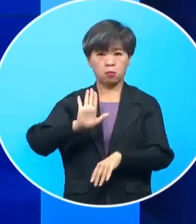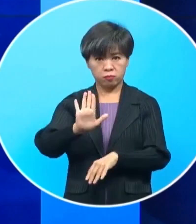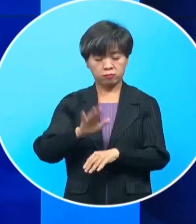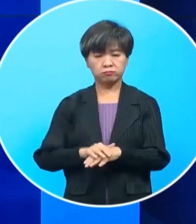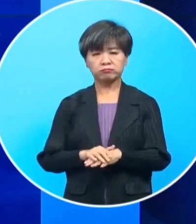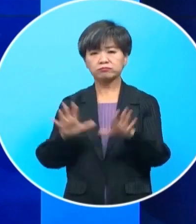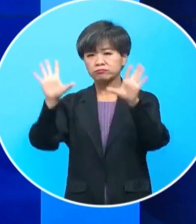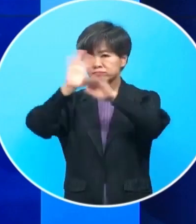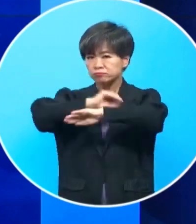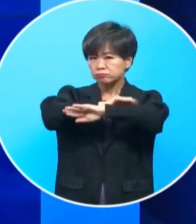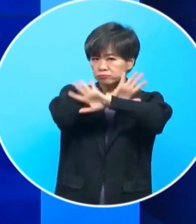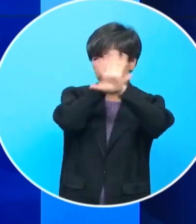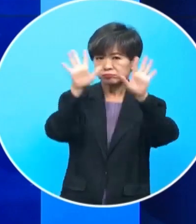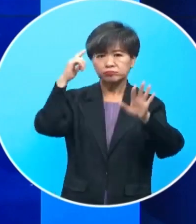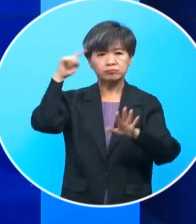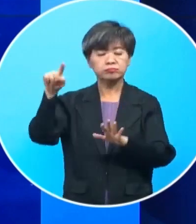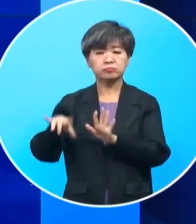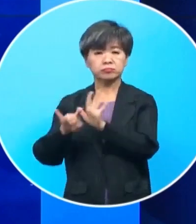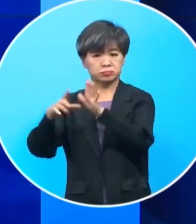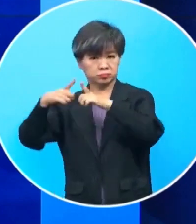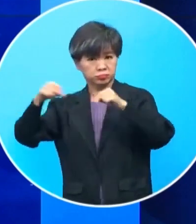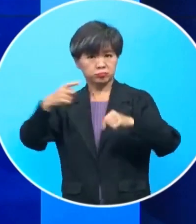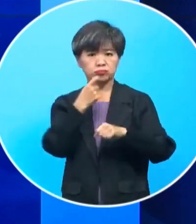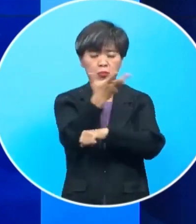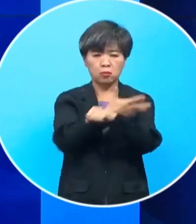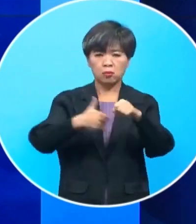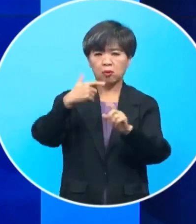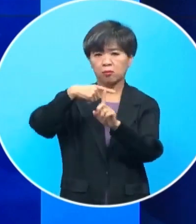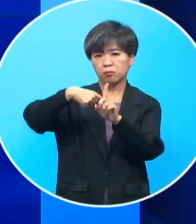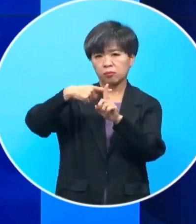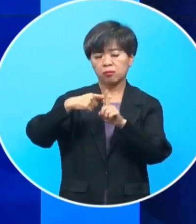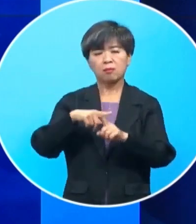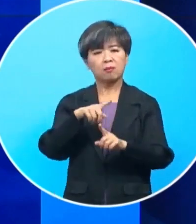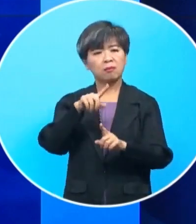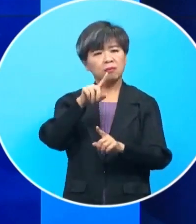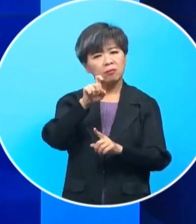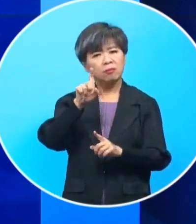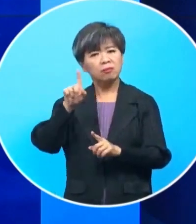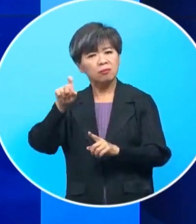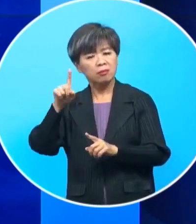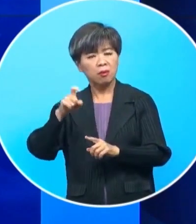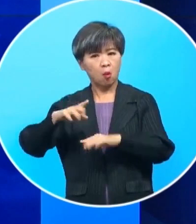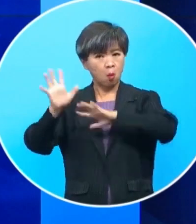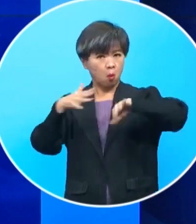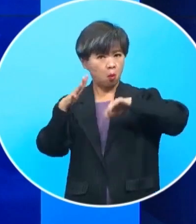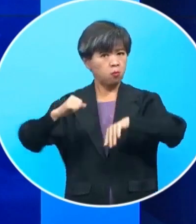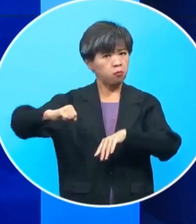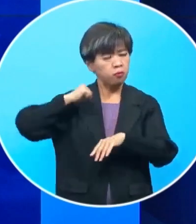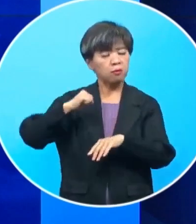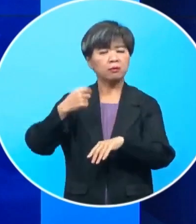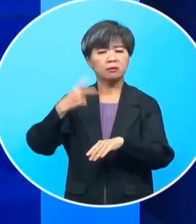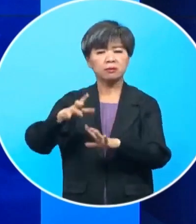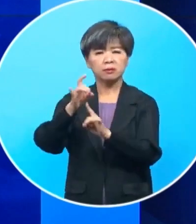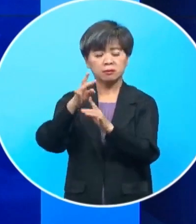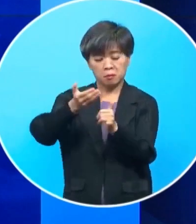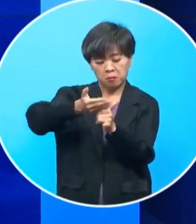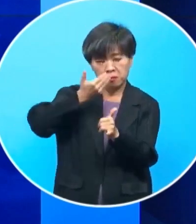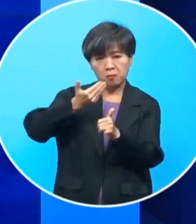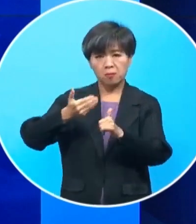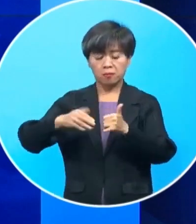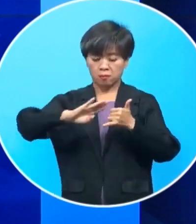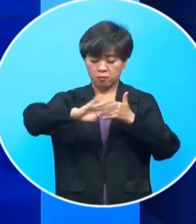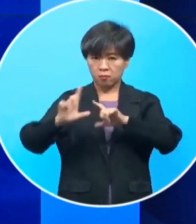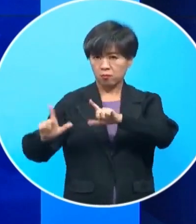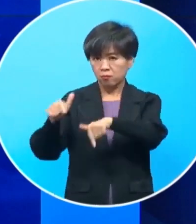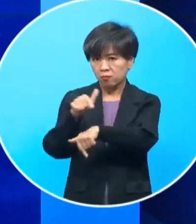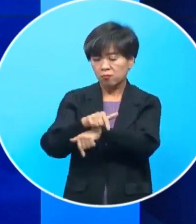今晚到明天兰屿绿岛可能会有10到11级的强阵风，另外在新竹以北、东南部、恒春半岛以及